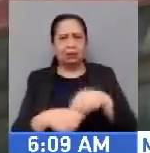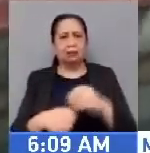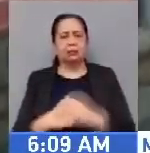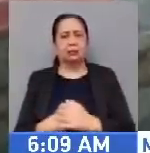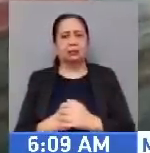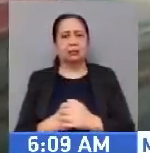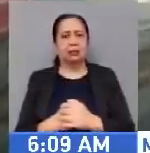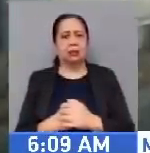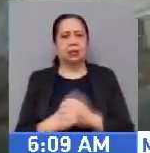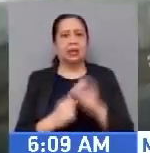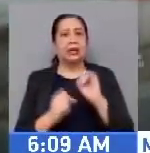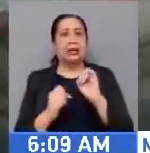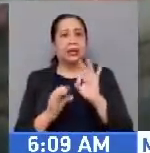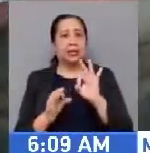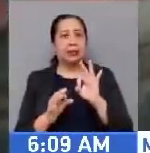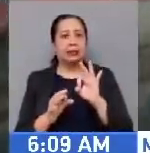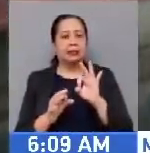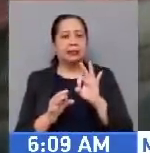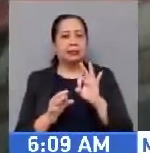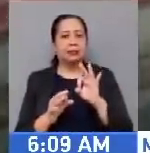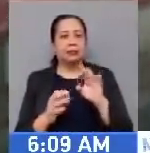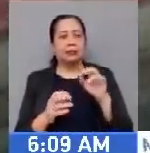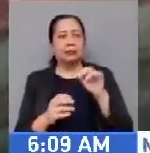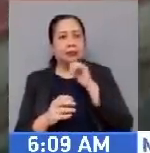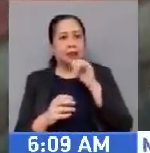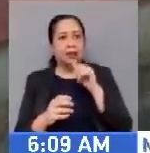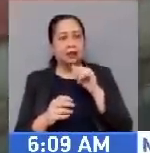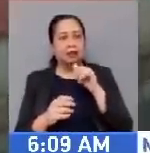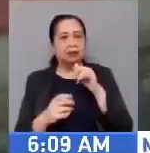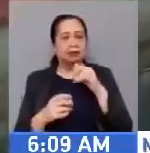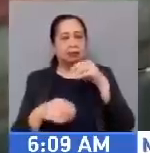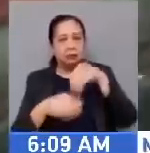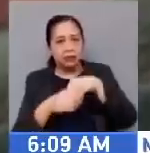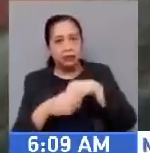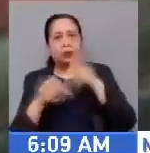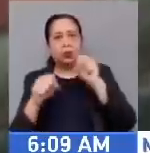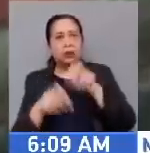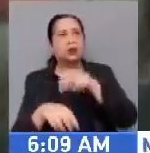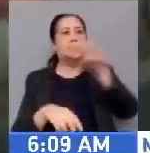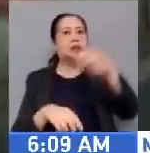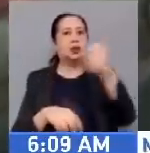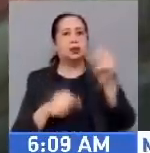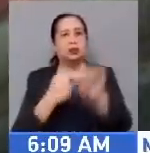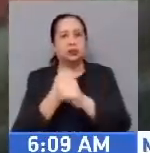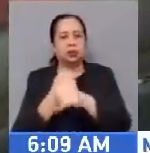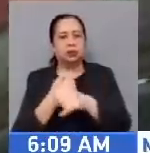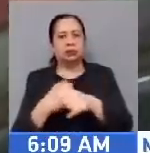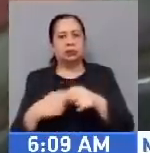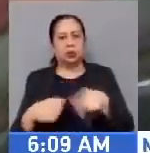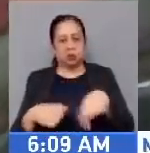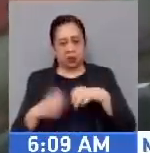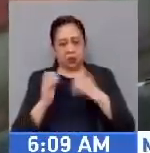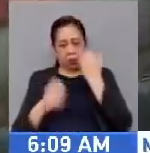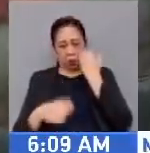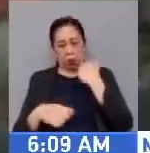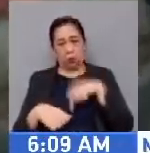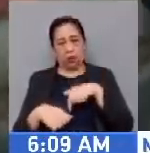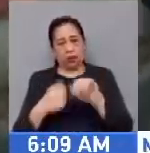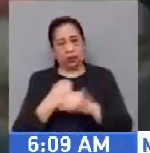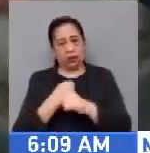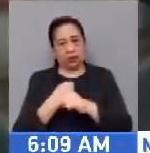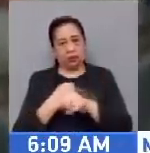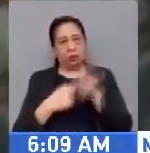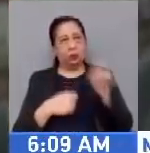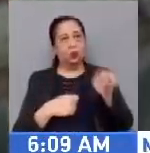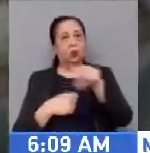po kasya, doon po sa ibang nakaparadang jeep. Doon po... So, kung hindi kayo kakasya rito sa ibang mga nakaparadang jeep, kasi yung magamit